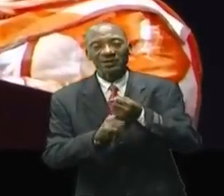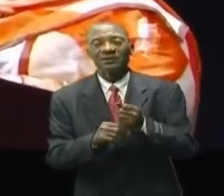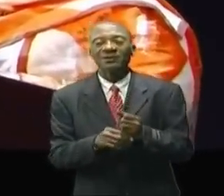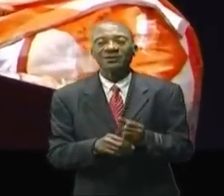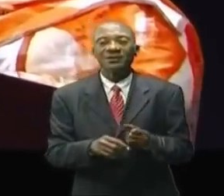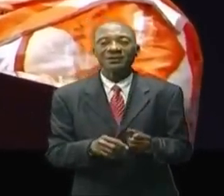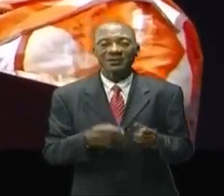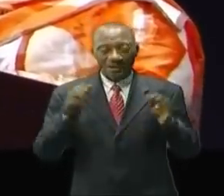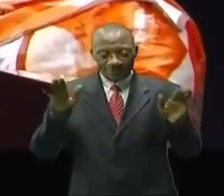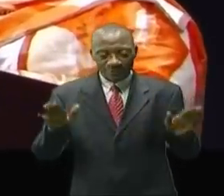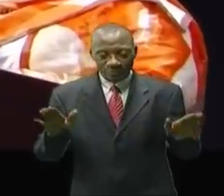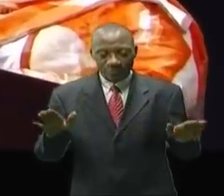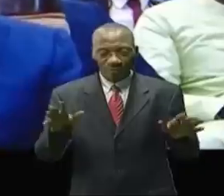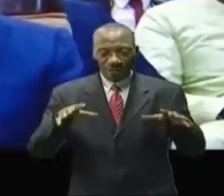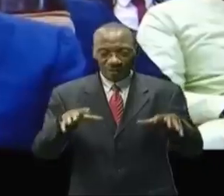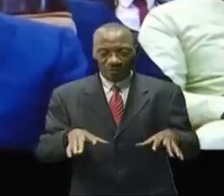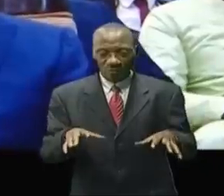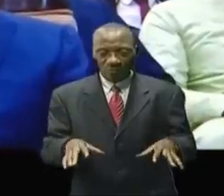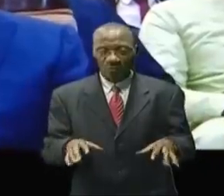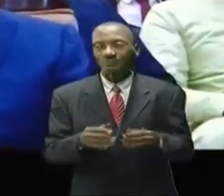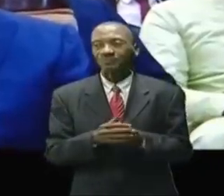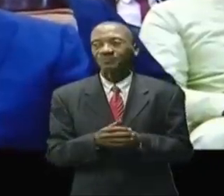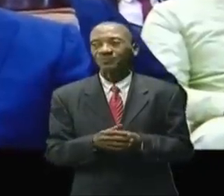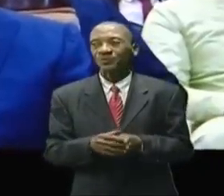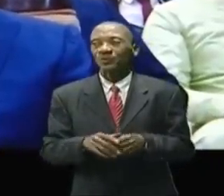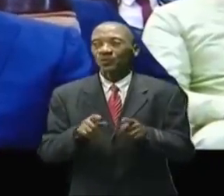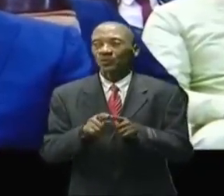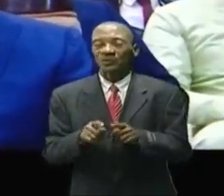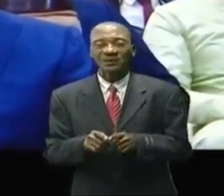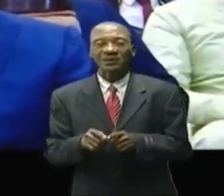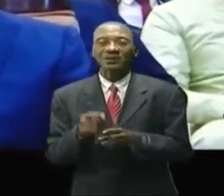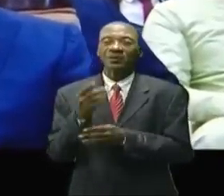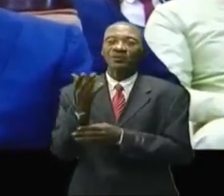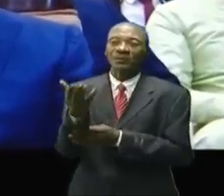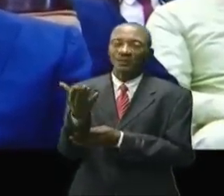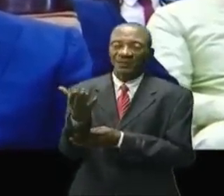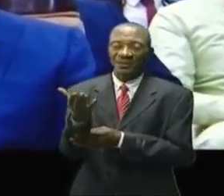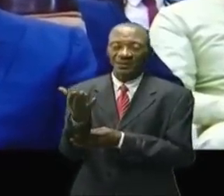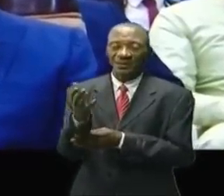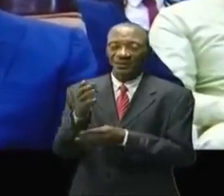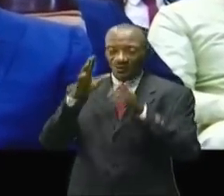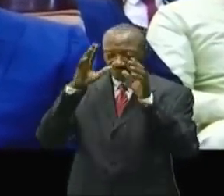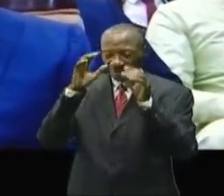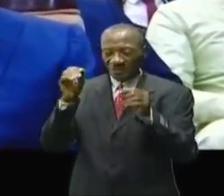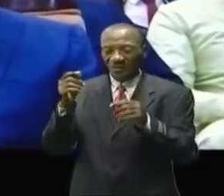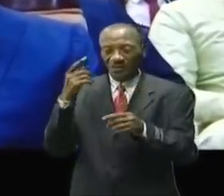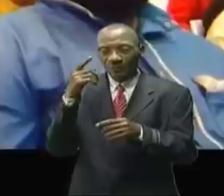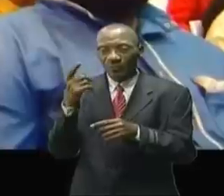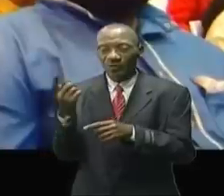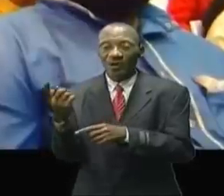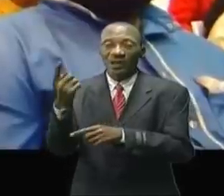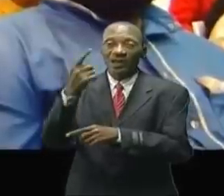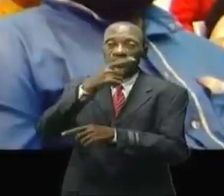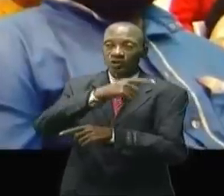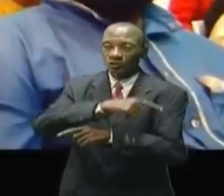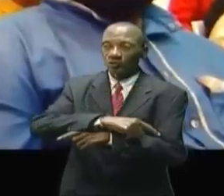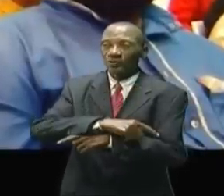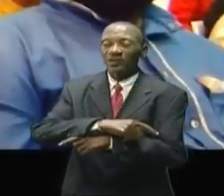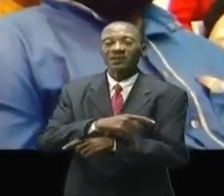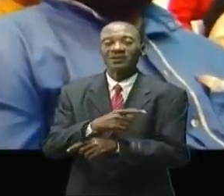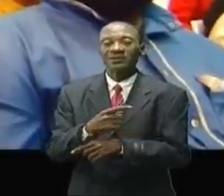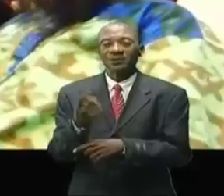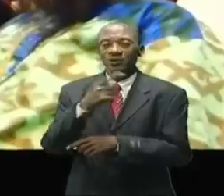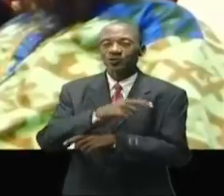la communauté, a demandé au Père de la Nation une journée fériée pour le musulman de la RDC. La libération